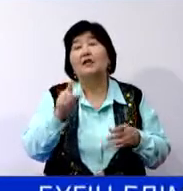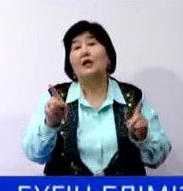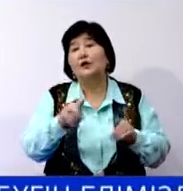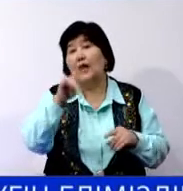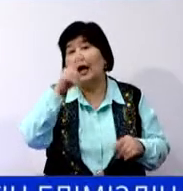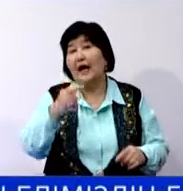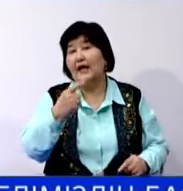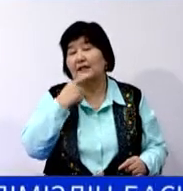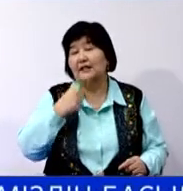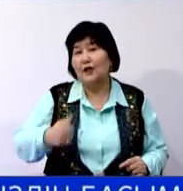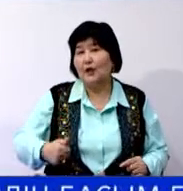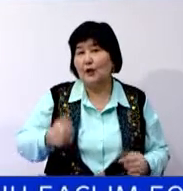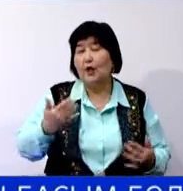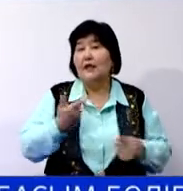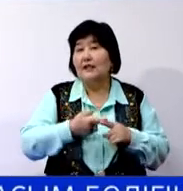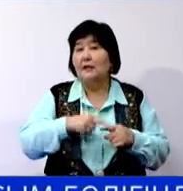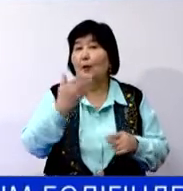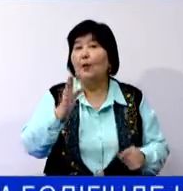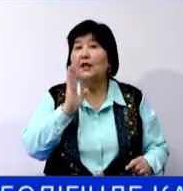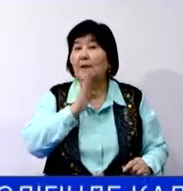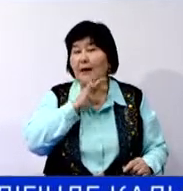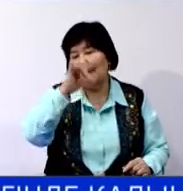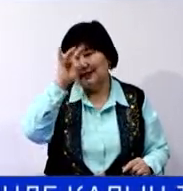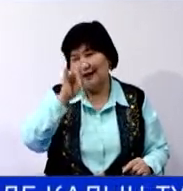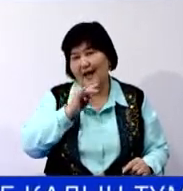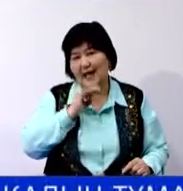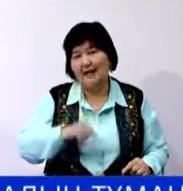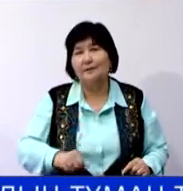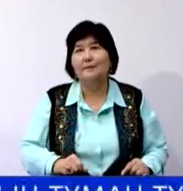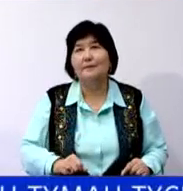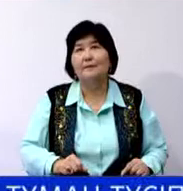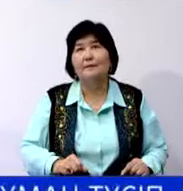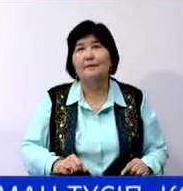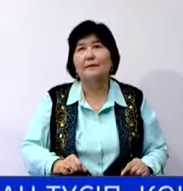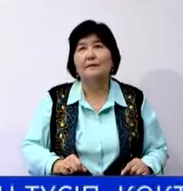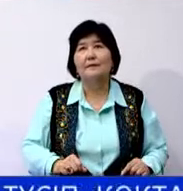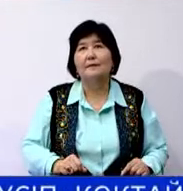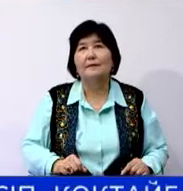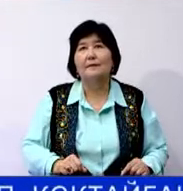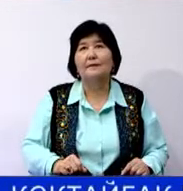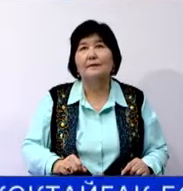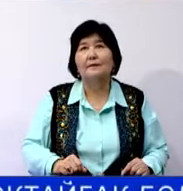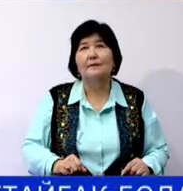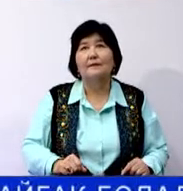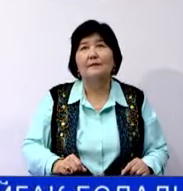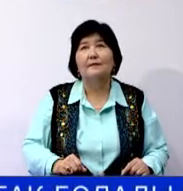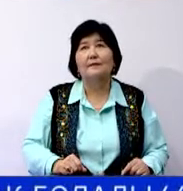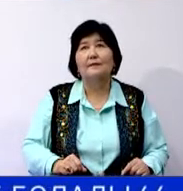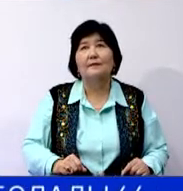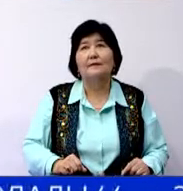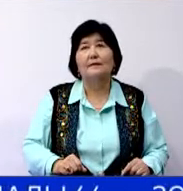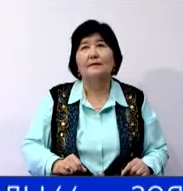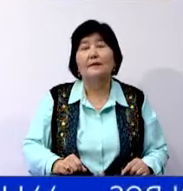қазақ тілінің шоқтығы биік, себебі оның анасы қазақ. В детстве я на танцы ходила.